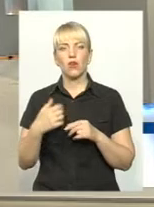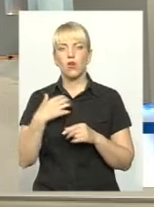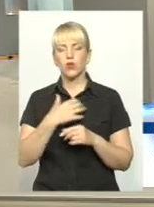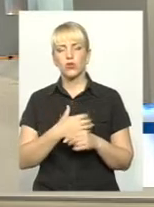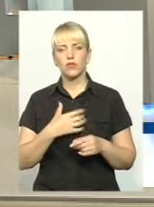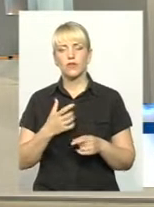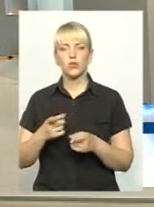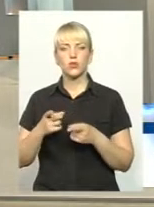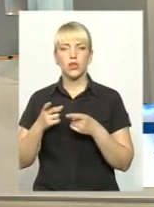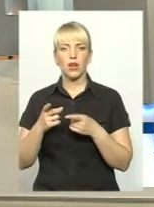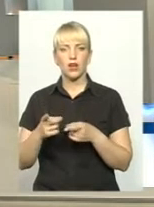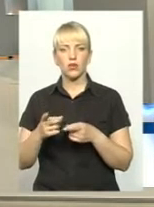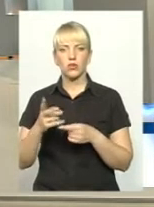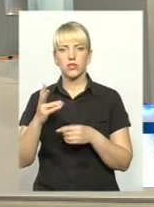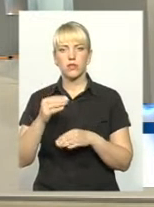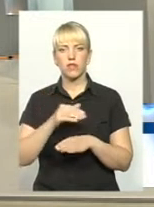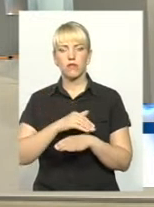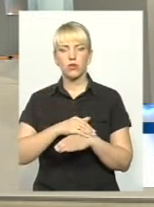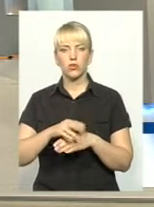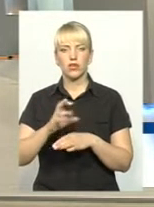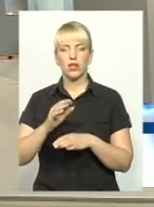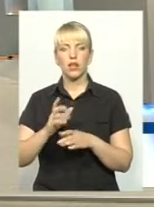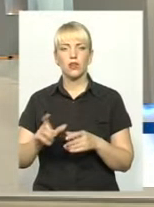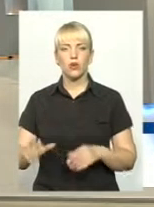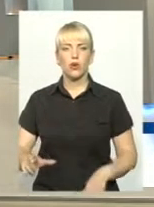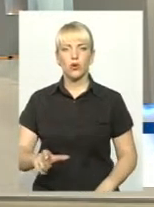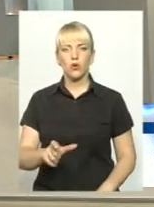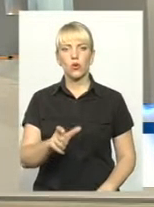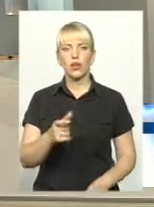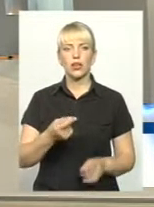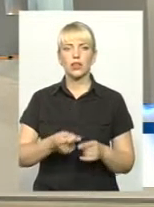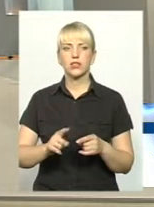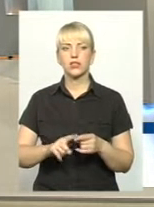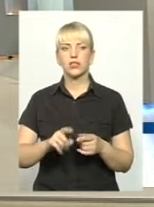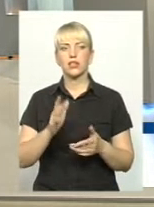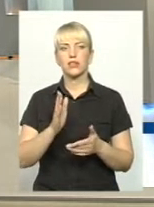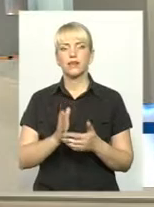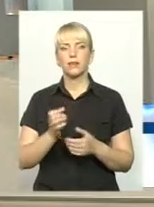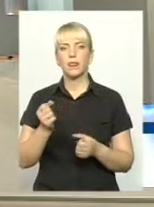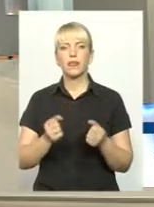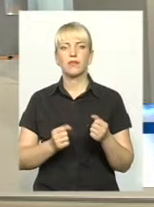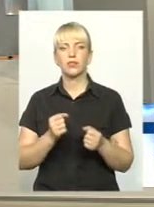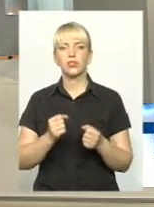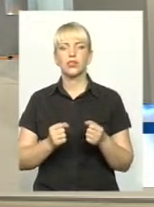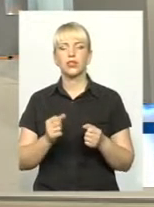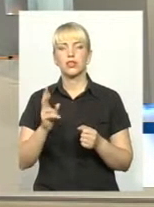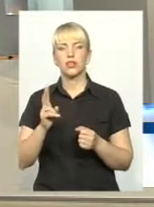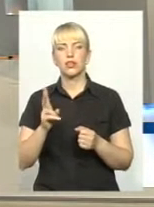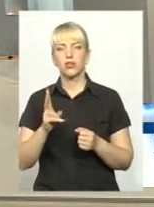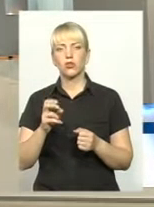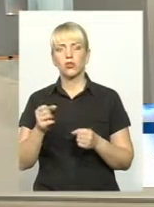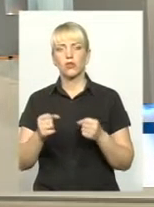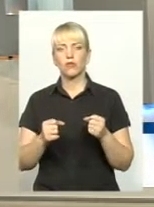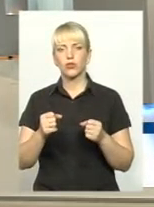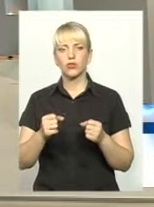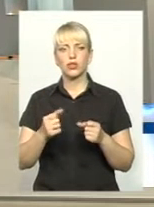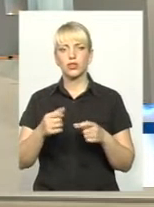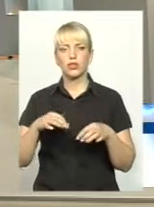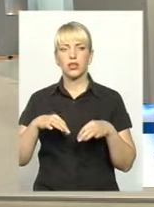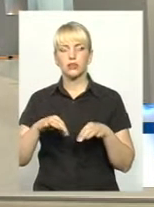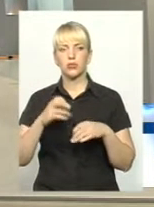загрозу на вулицях і на дорогах це є водії, які керують транспортними засобами в нетверезому